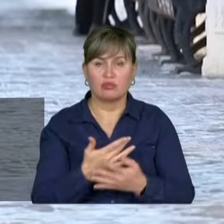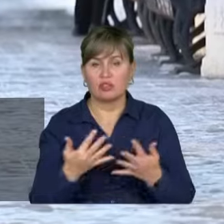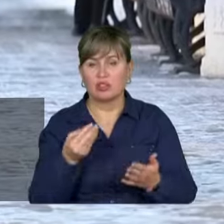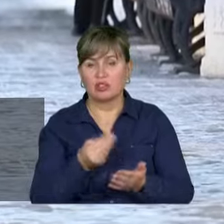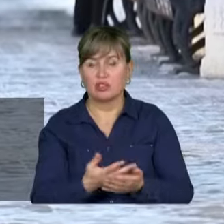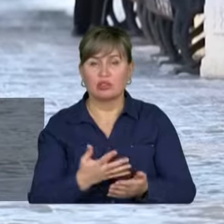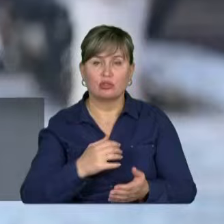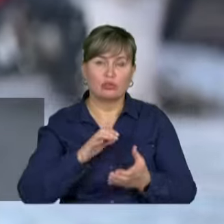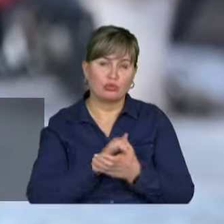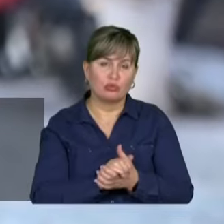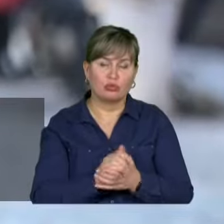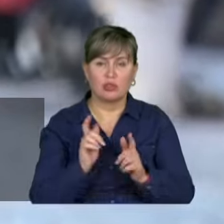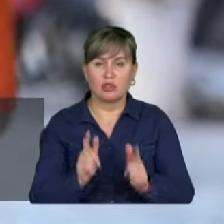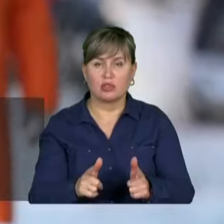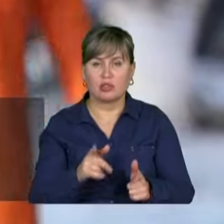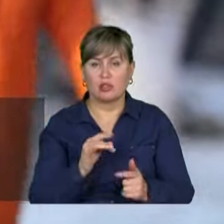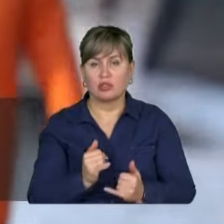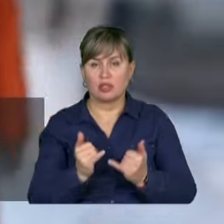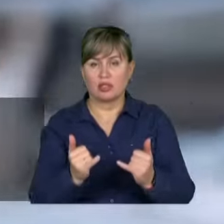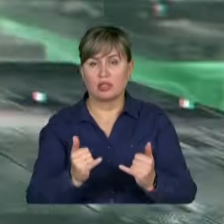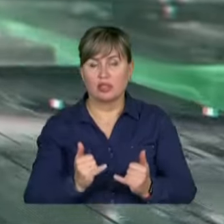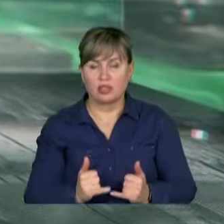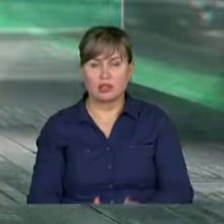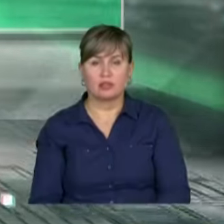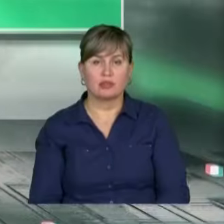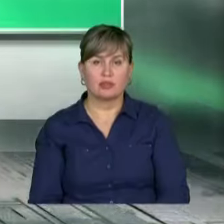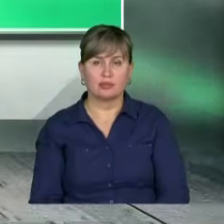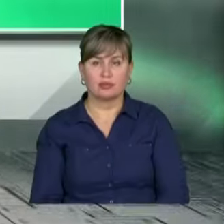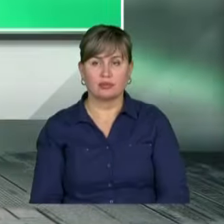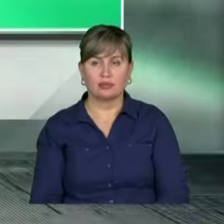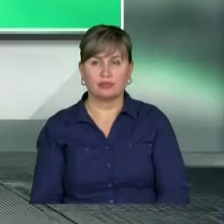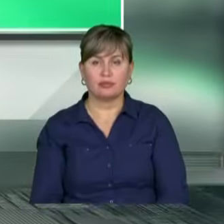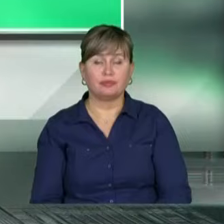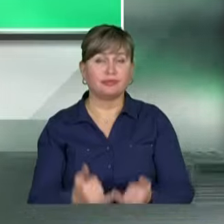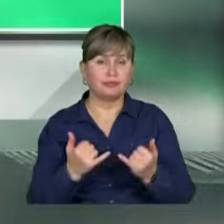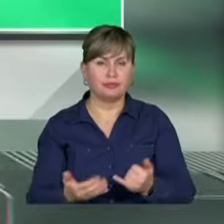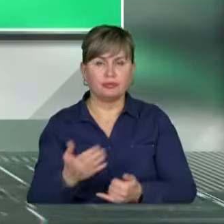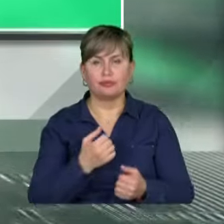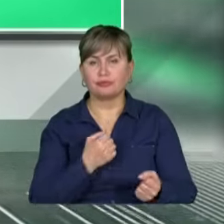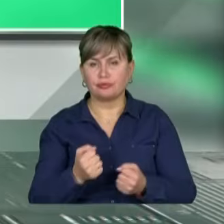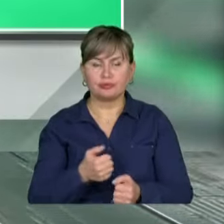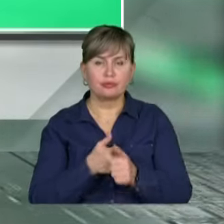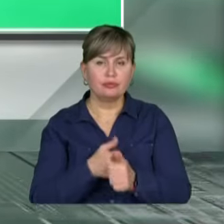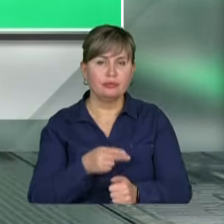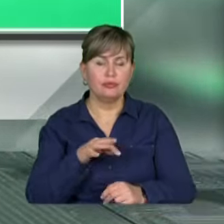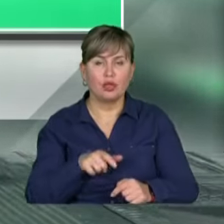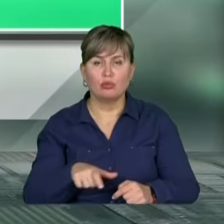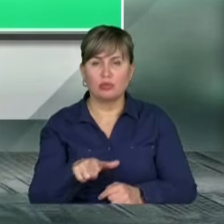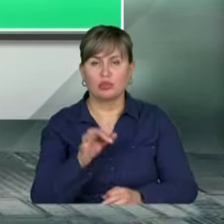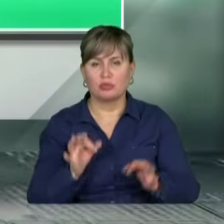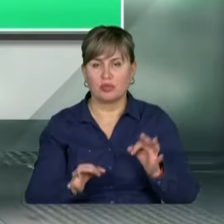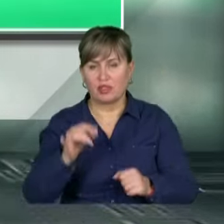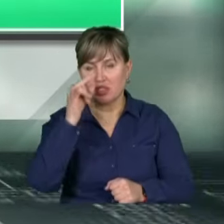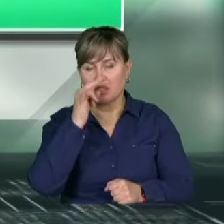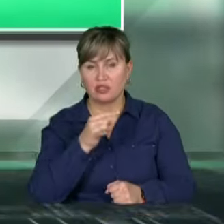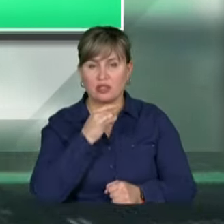ценности, как дружба, согласие и солидарность. Сегодня мы твердо следуем по пути построения справедливого